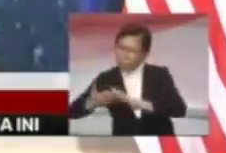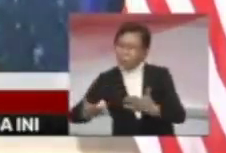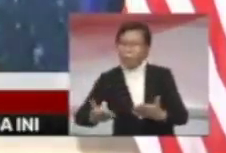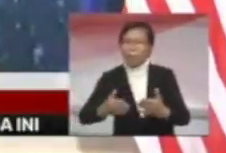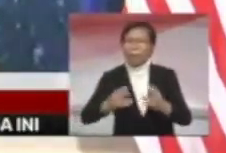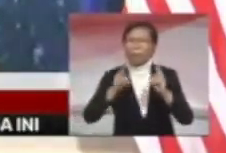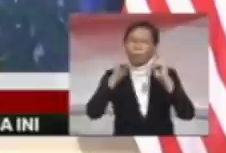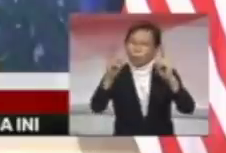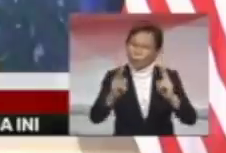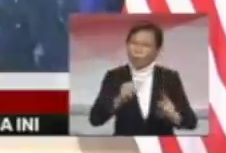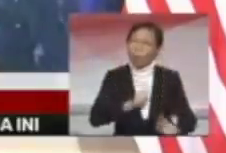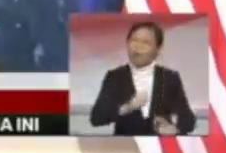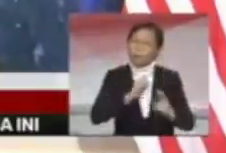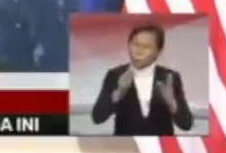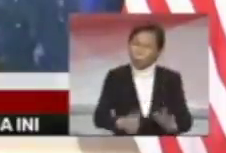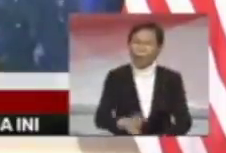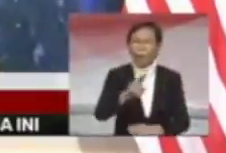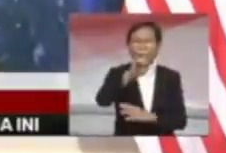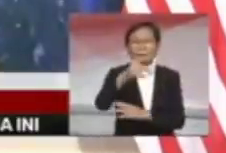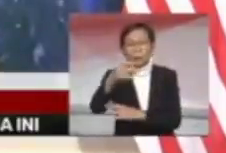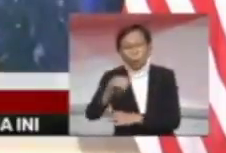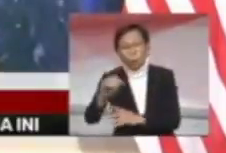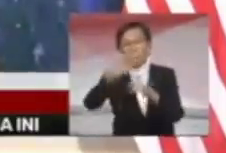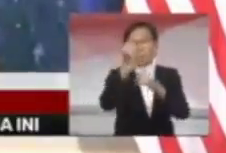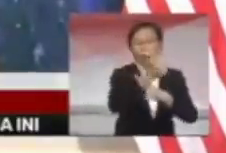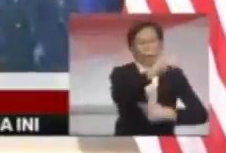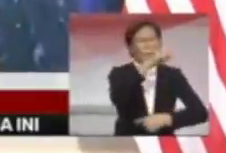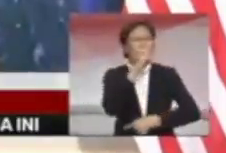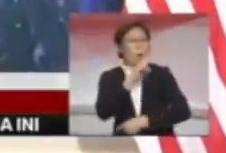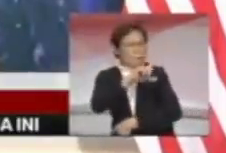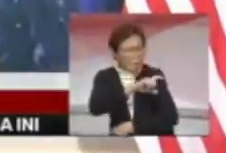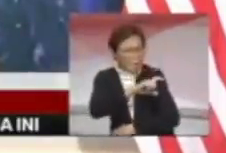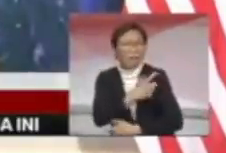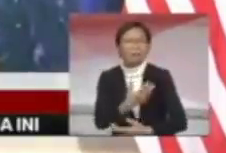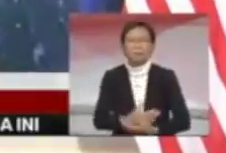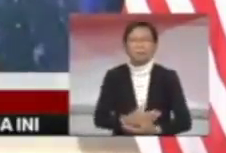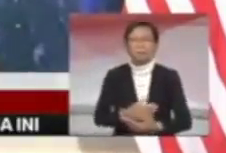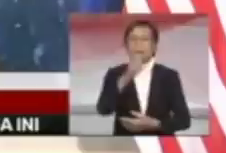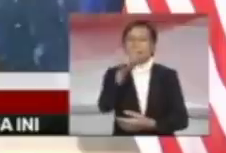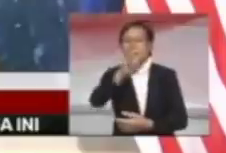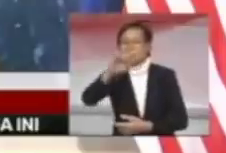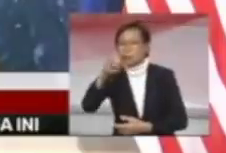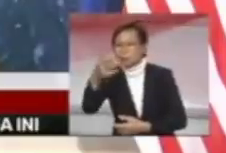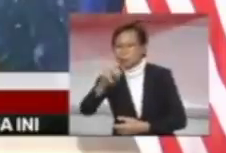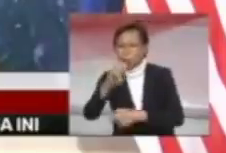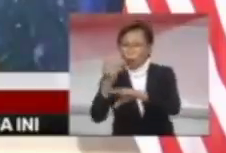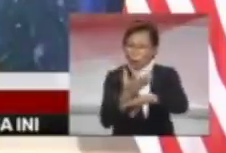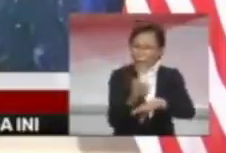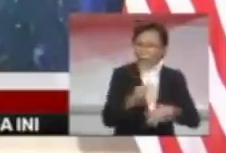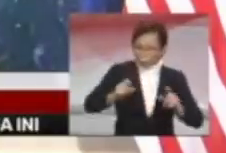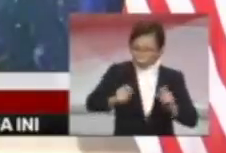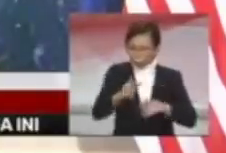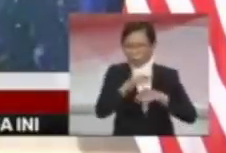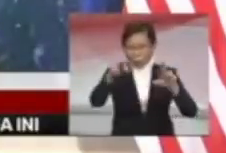yang akan berlangsung mulai April hingga Oz hai bagi fase ketiga Pulau Baki penerima vaksin merupakan golongan